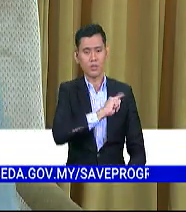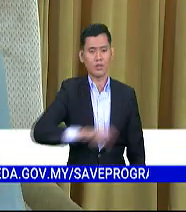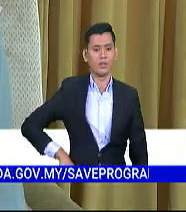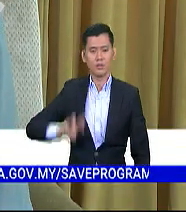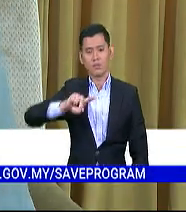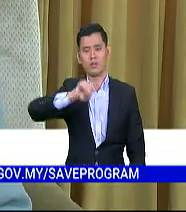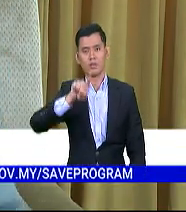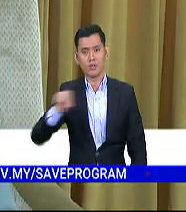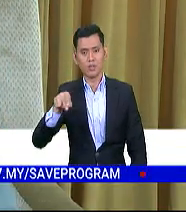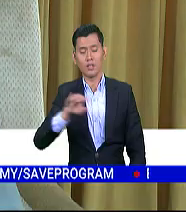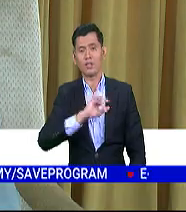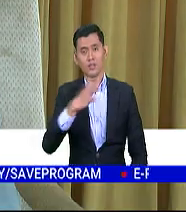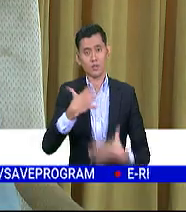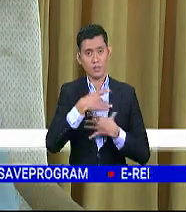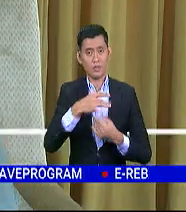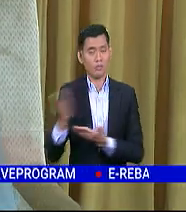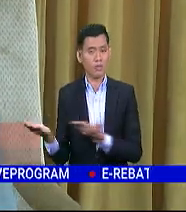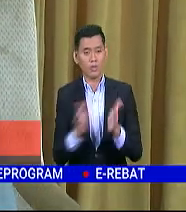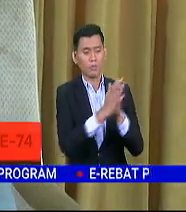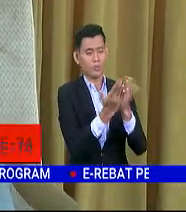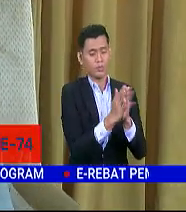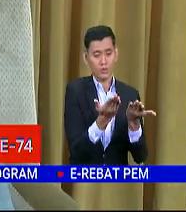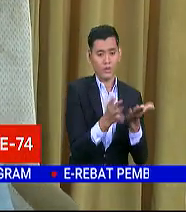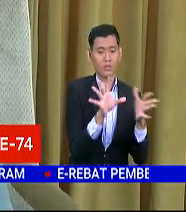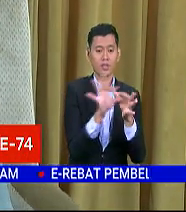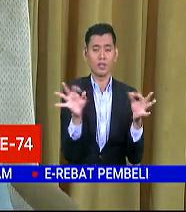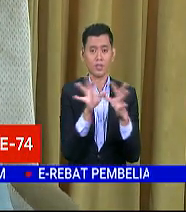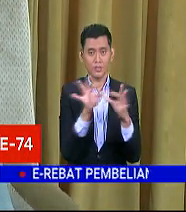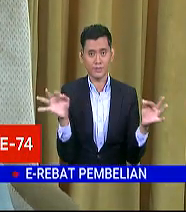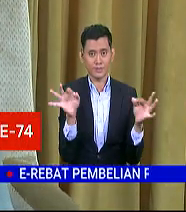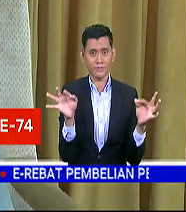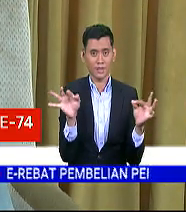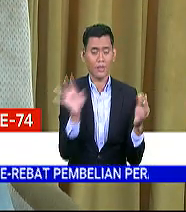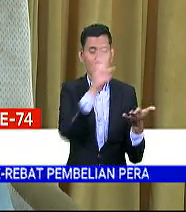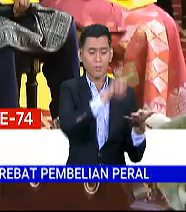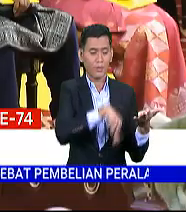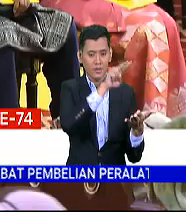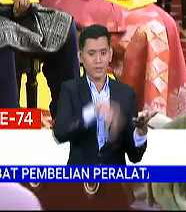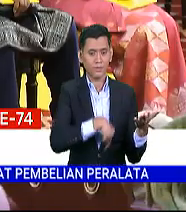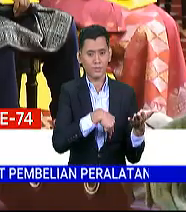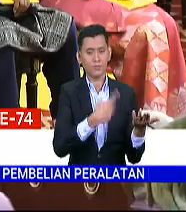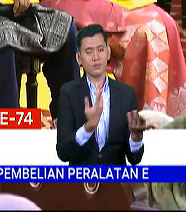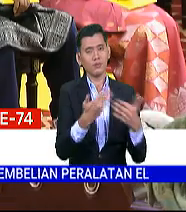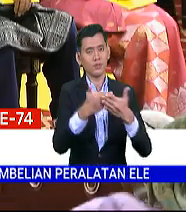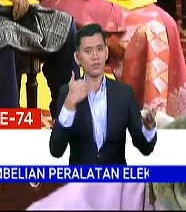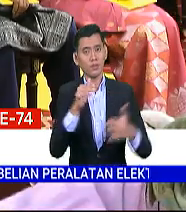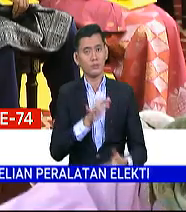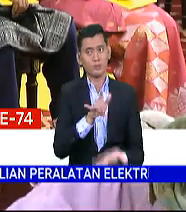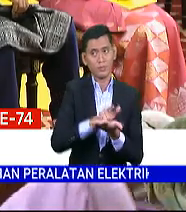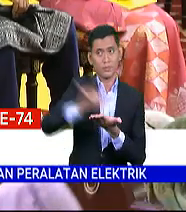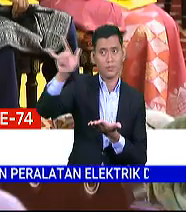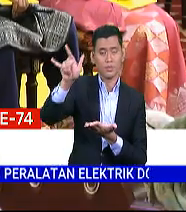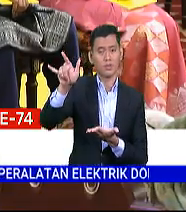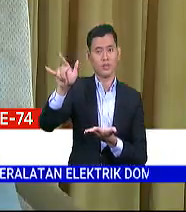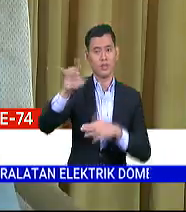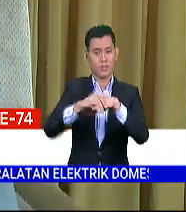cerita, baca dalam bilik dia. Itu adalah masa one time sebelum dia pergi ke England. Saya